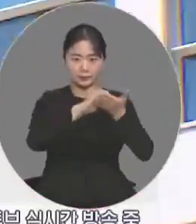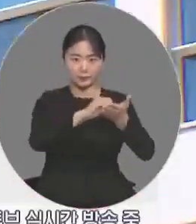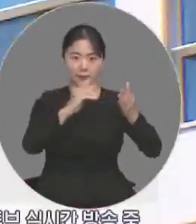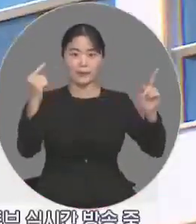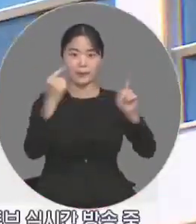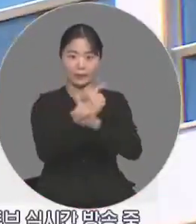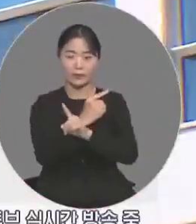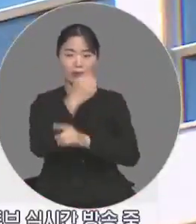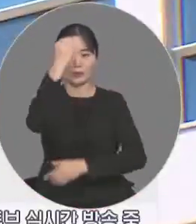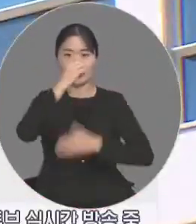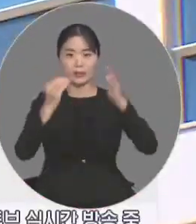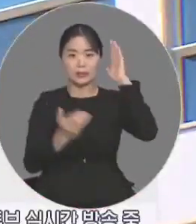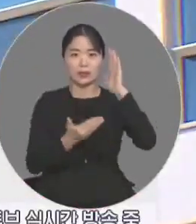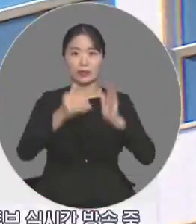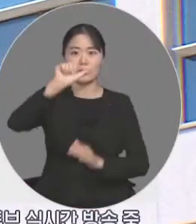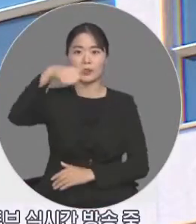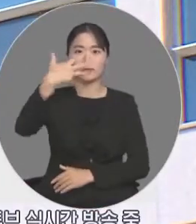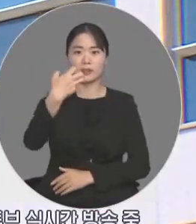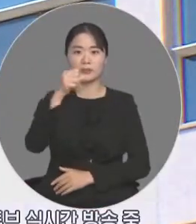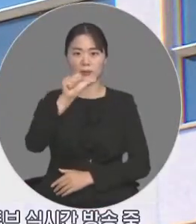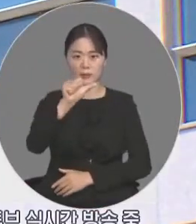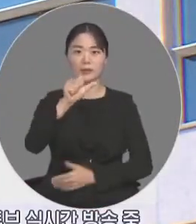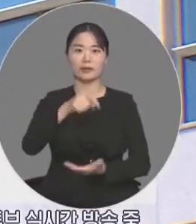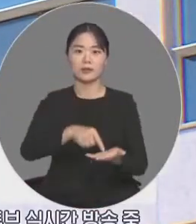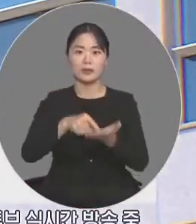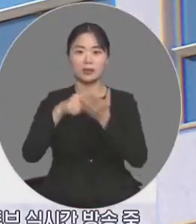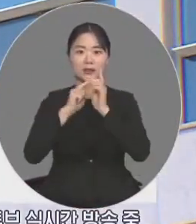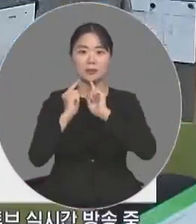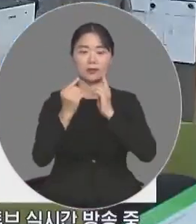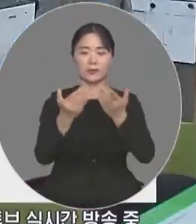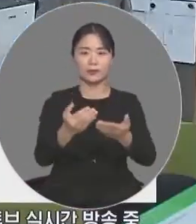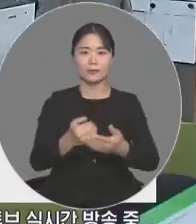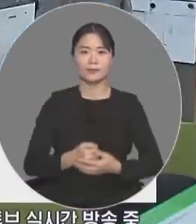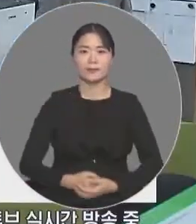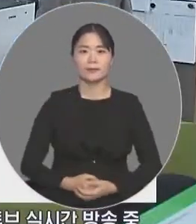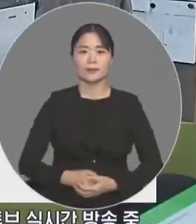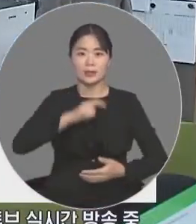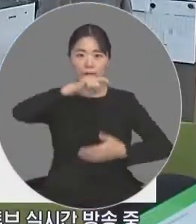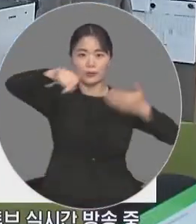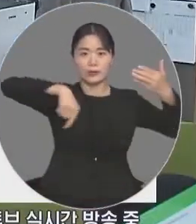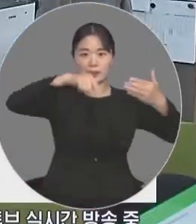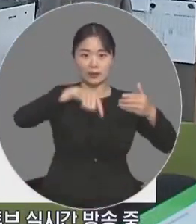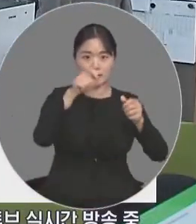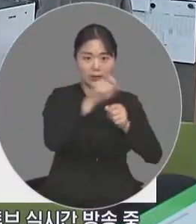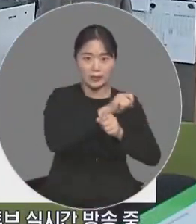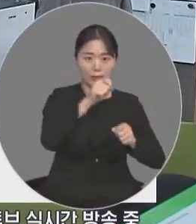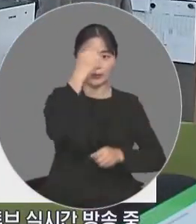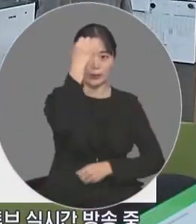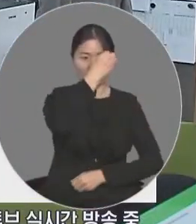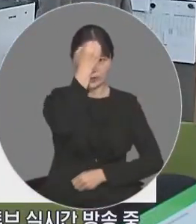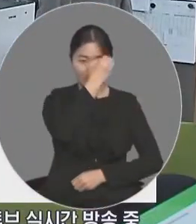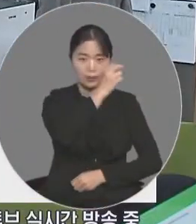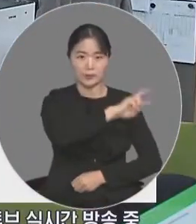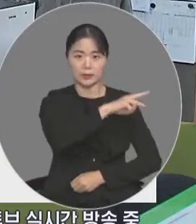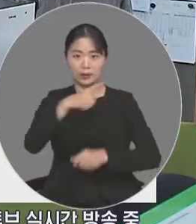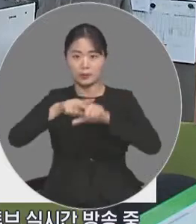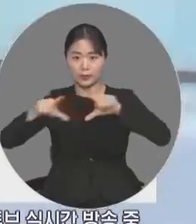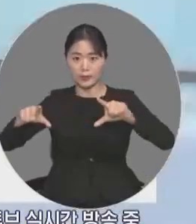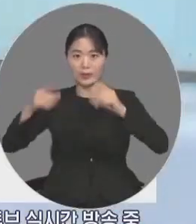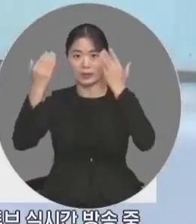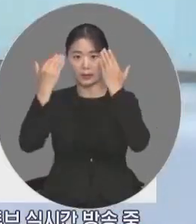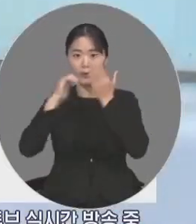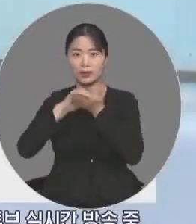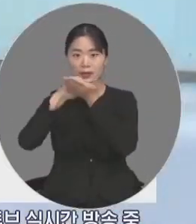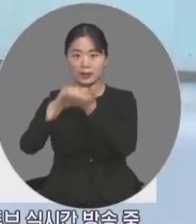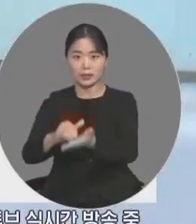변경한 고교생은 585명으로 집계됐습니다. 이중 특성화고에서 일반고로